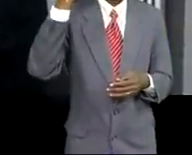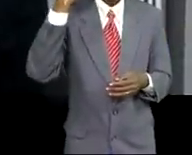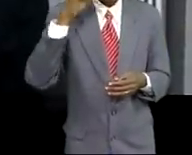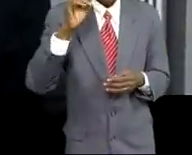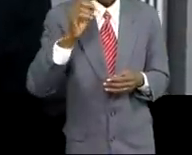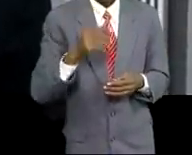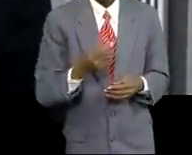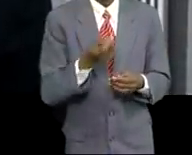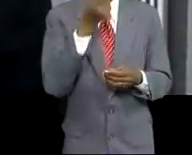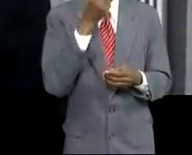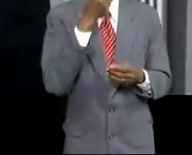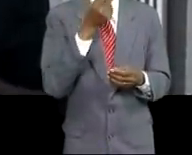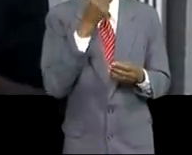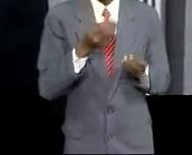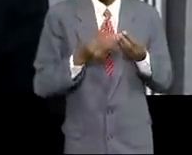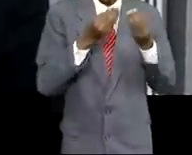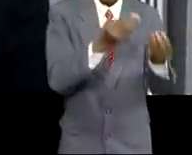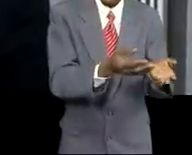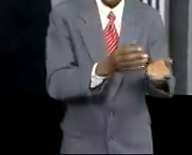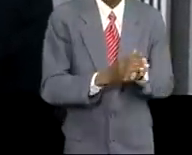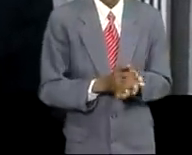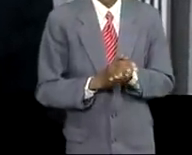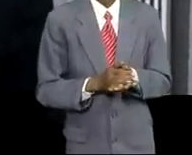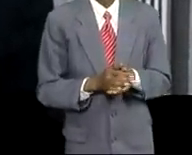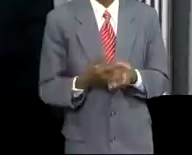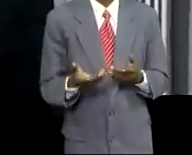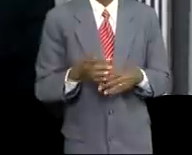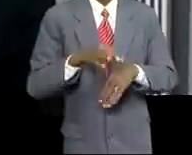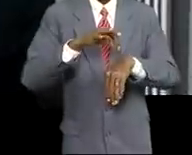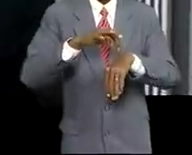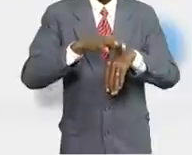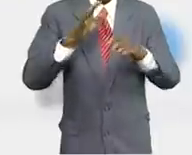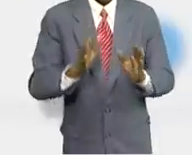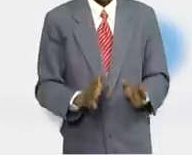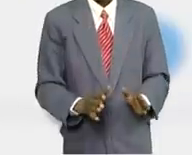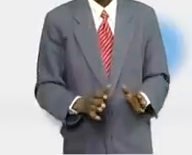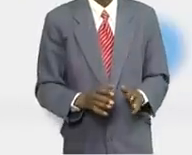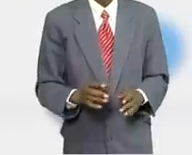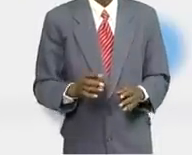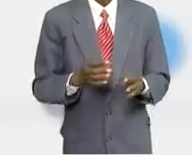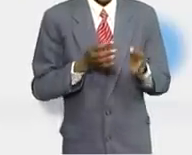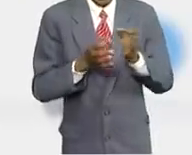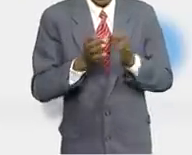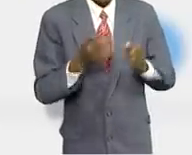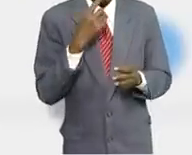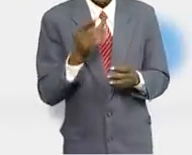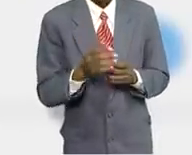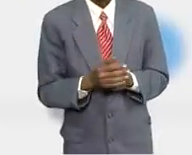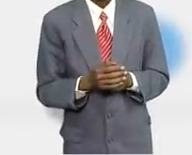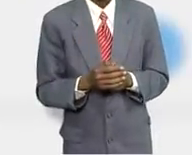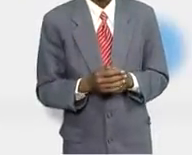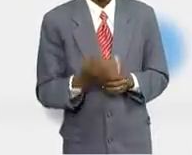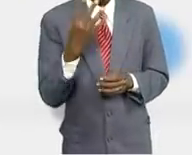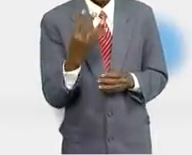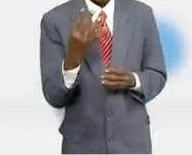annonçant la mort du cardinal Laurent. Non, c'est une fausse rumeur qui circulait. Tout a commencé le dimanche 4 juillet. C'est ce